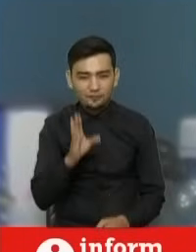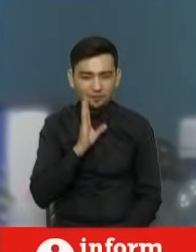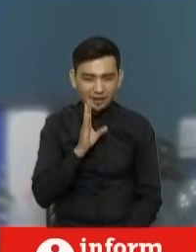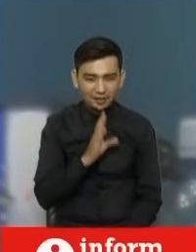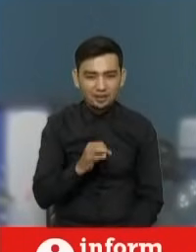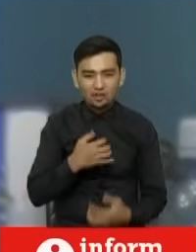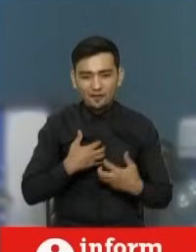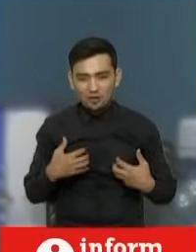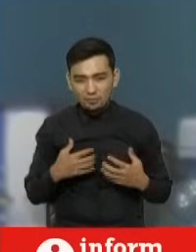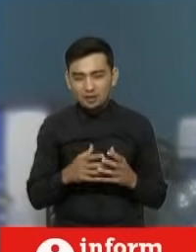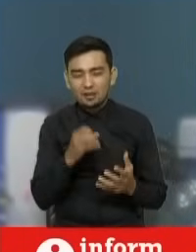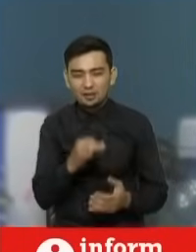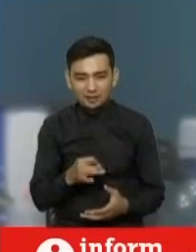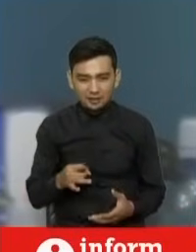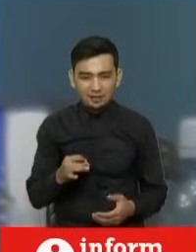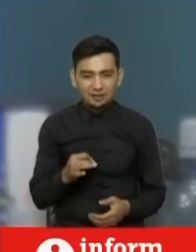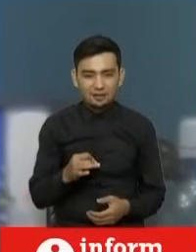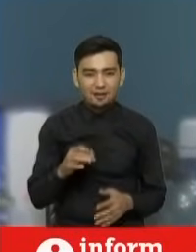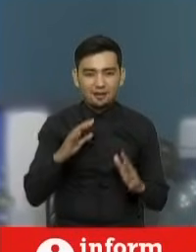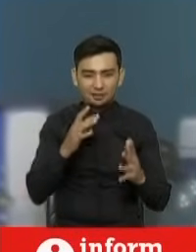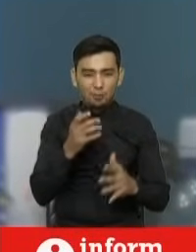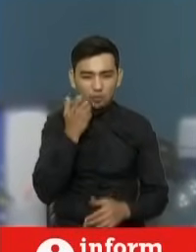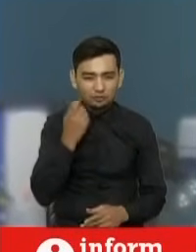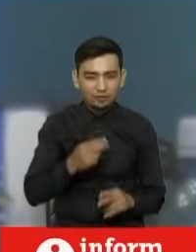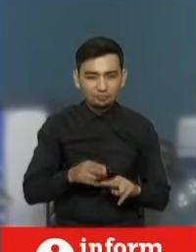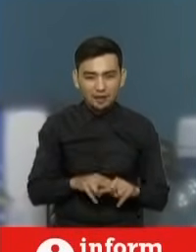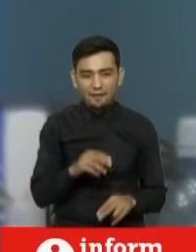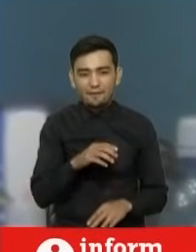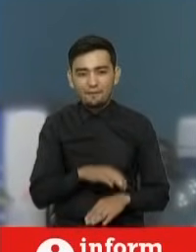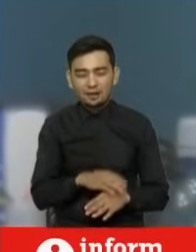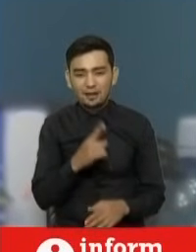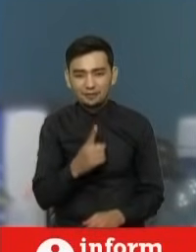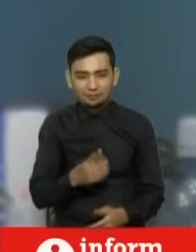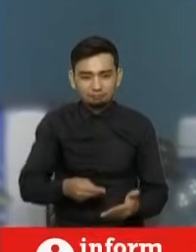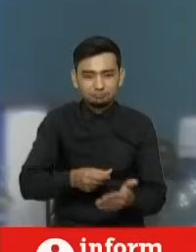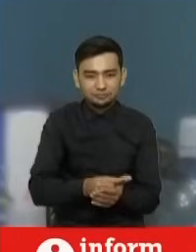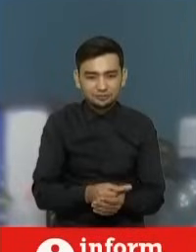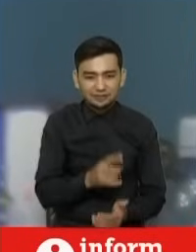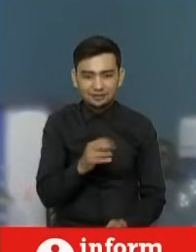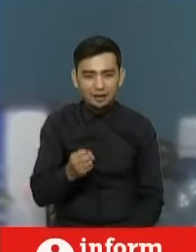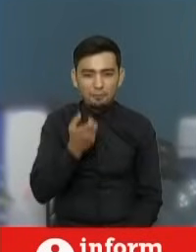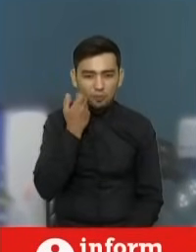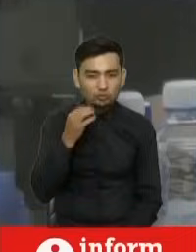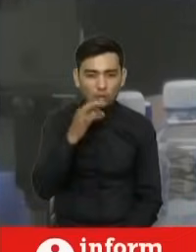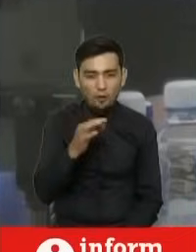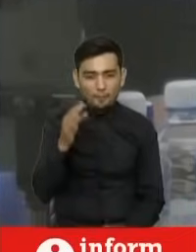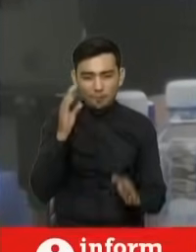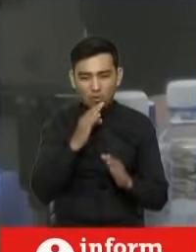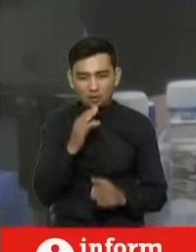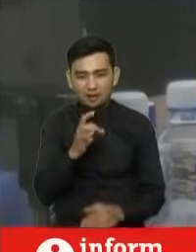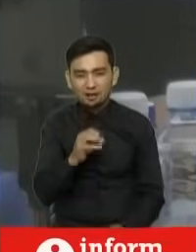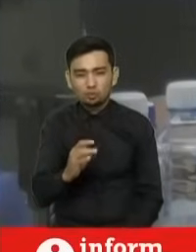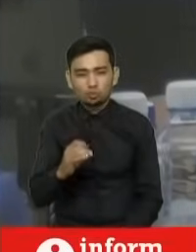и лесные пользования. То есть фактически это одна плата за пользование природными ресурсами. В